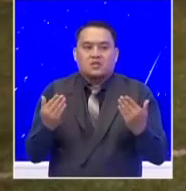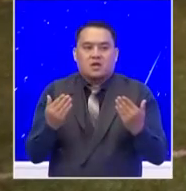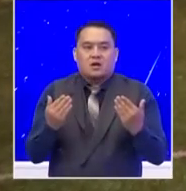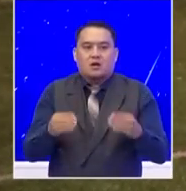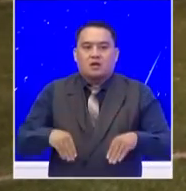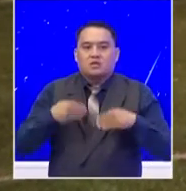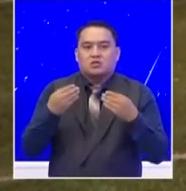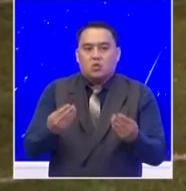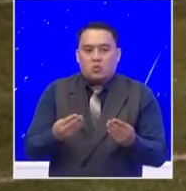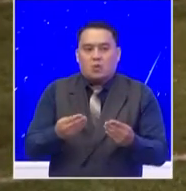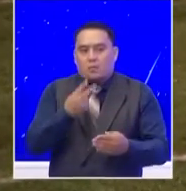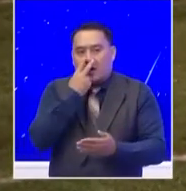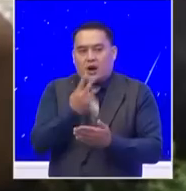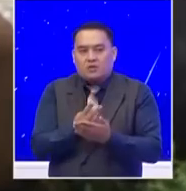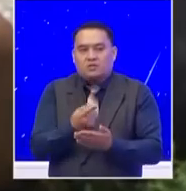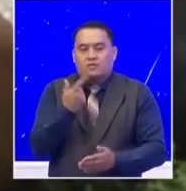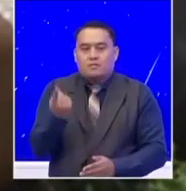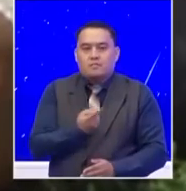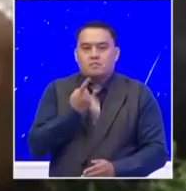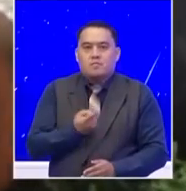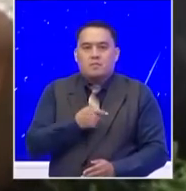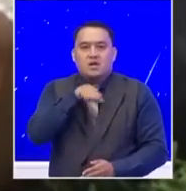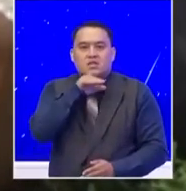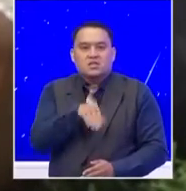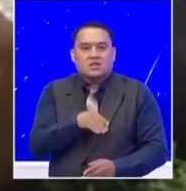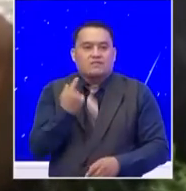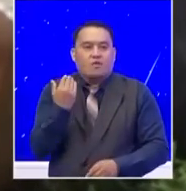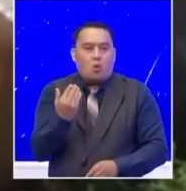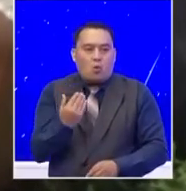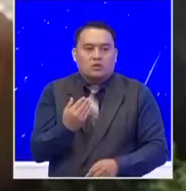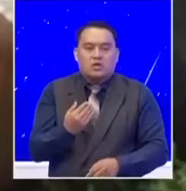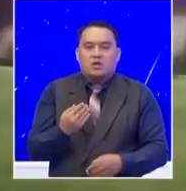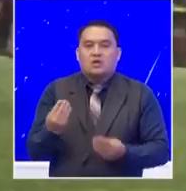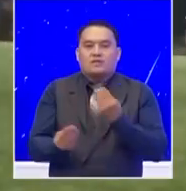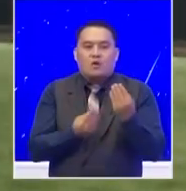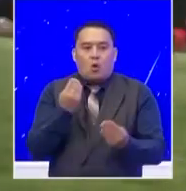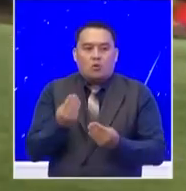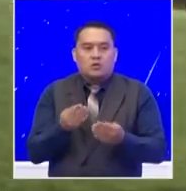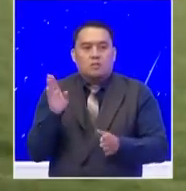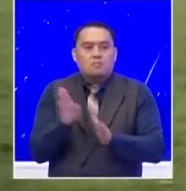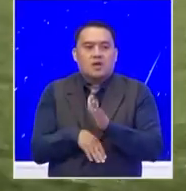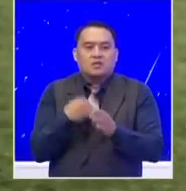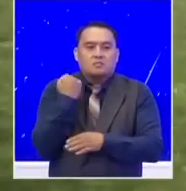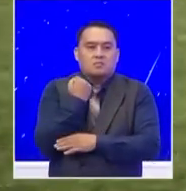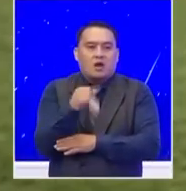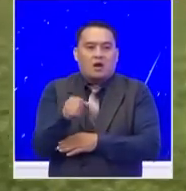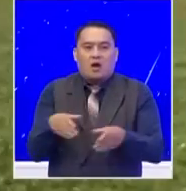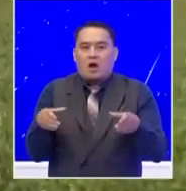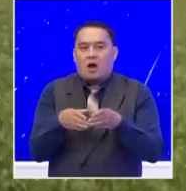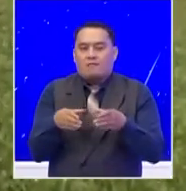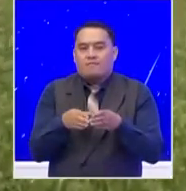Отдались азарту и продемонстрировали свои профессиональные навыки. В напряженной борьбе без поражений турнир закончила